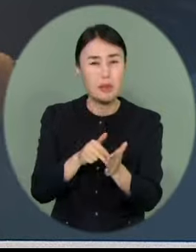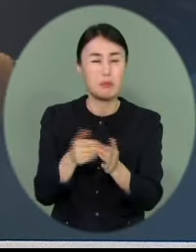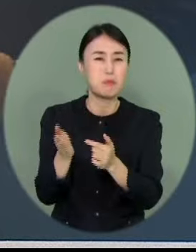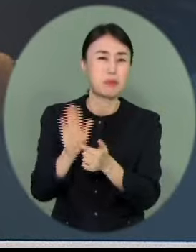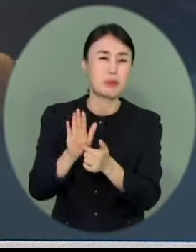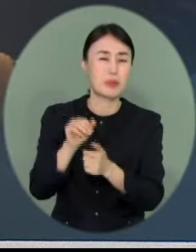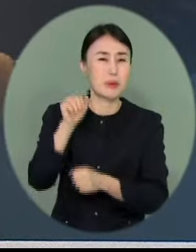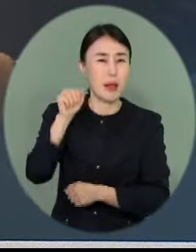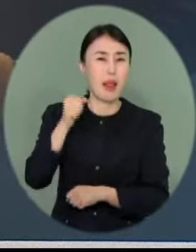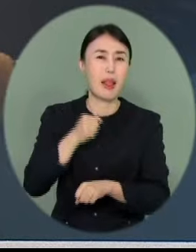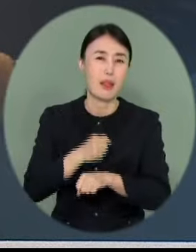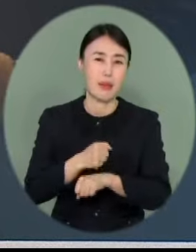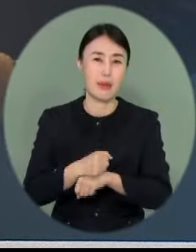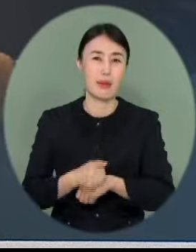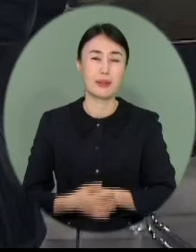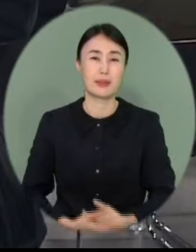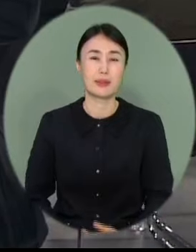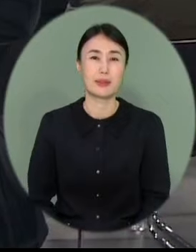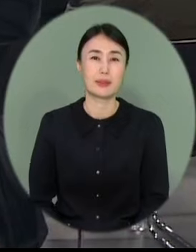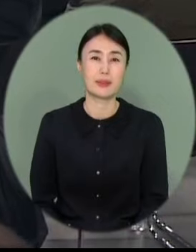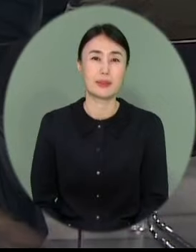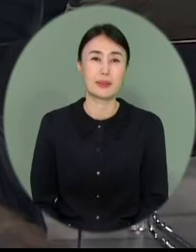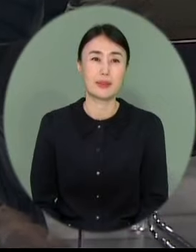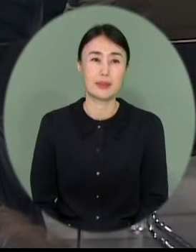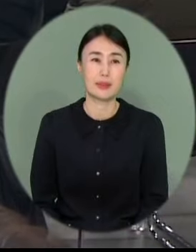기자의 보도입니다.